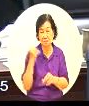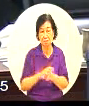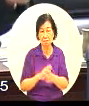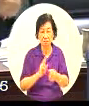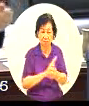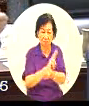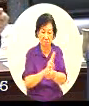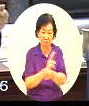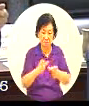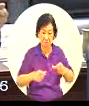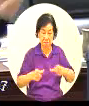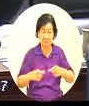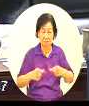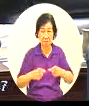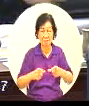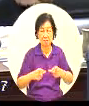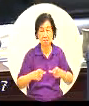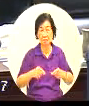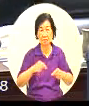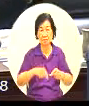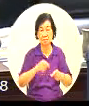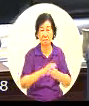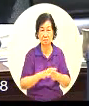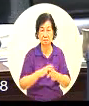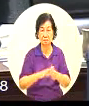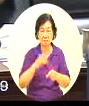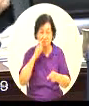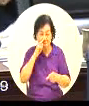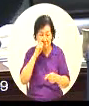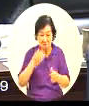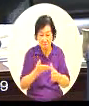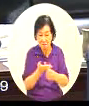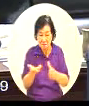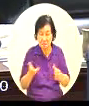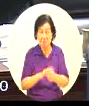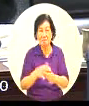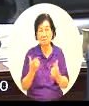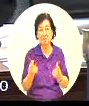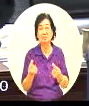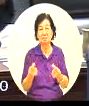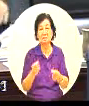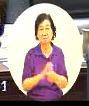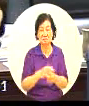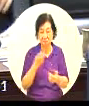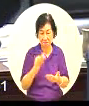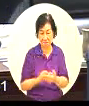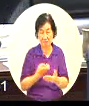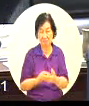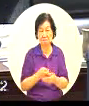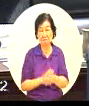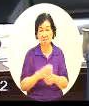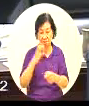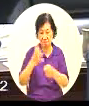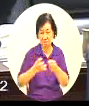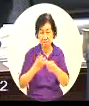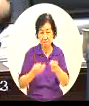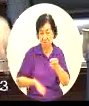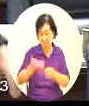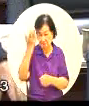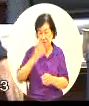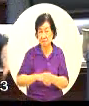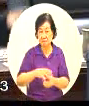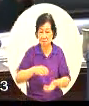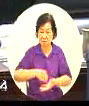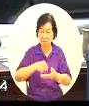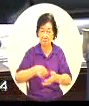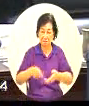林门有呐污染真重，是其实林门是林木各分出嚟，这40几吨啊，我拢无提这个案。啊，保障